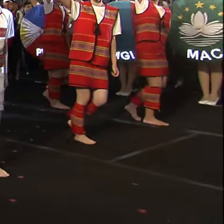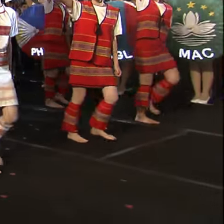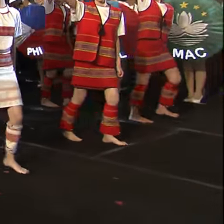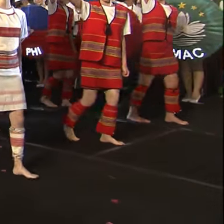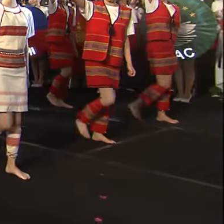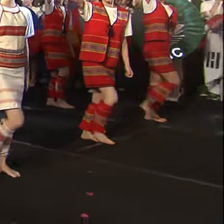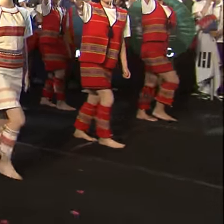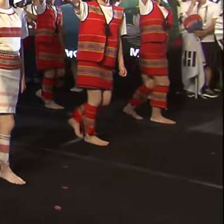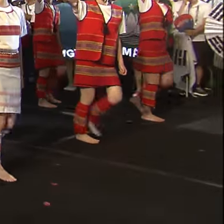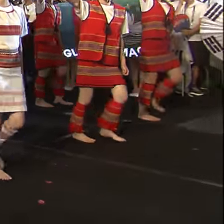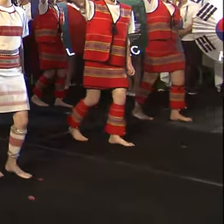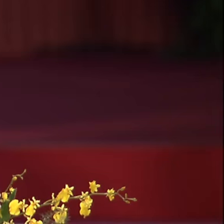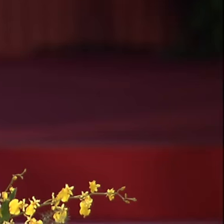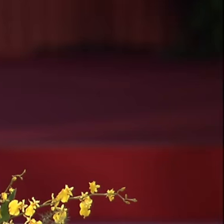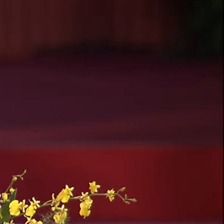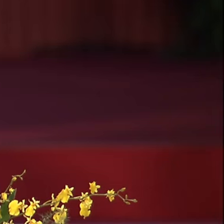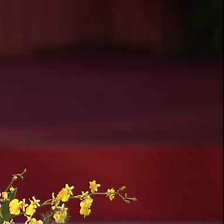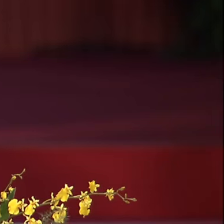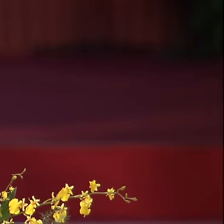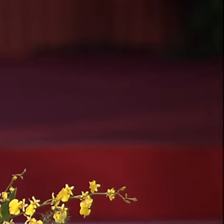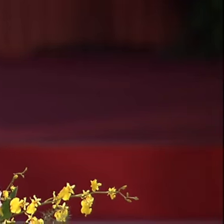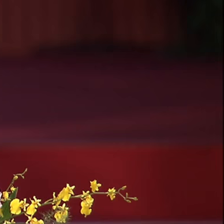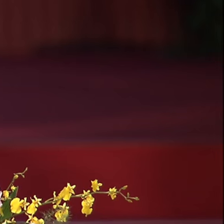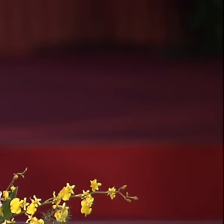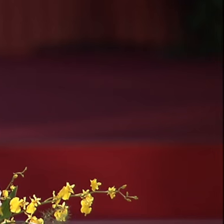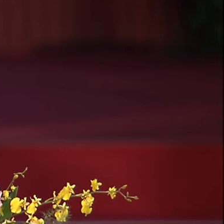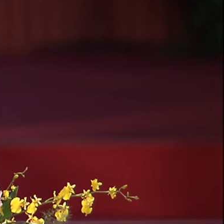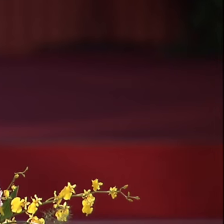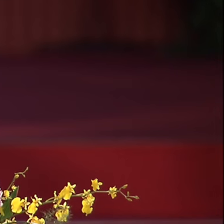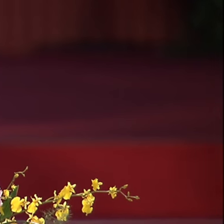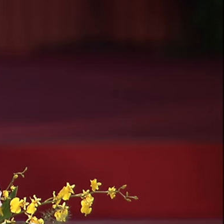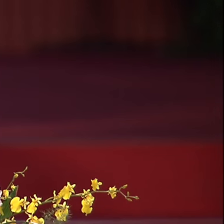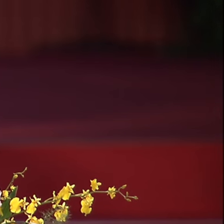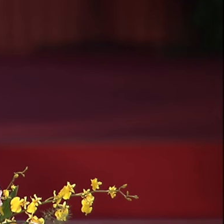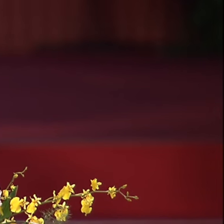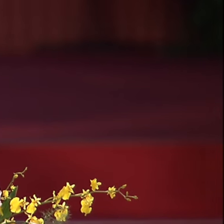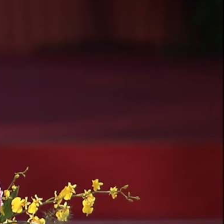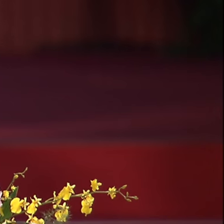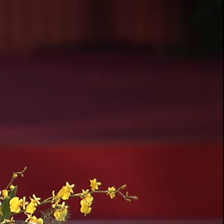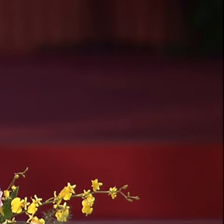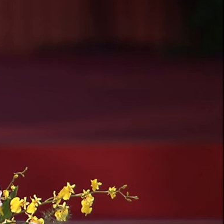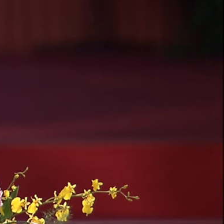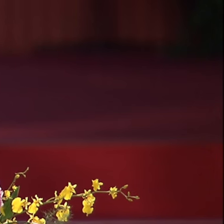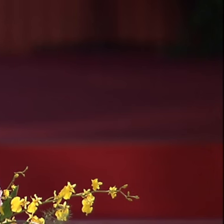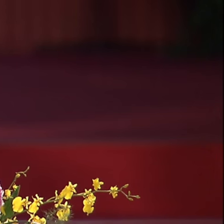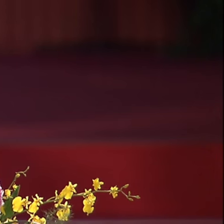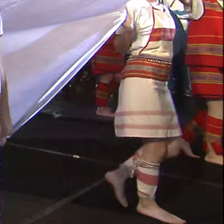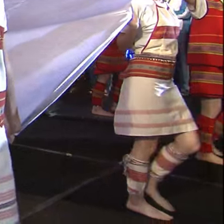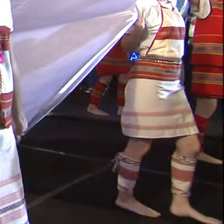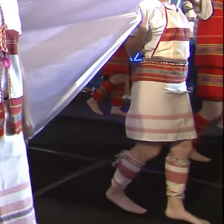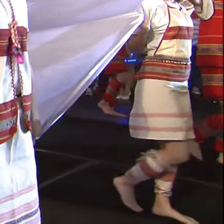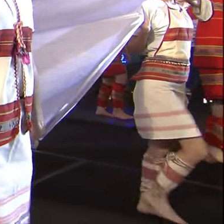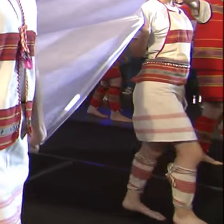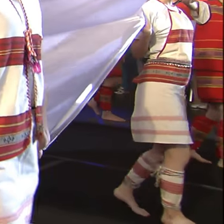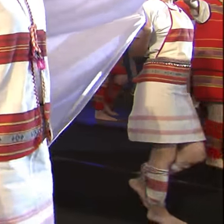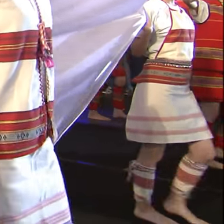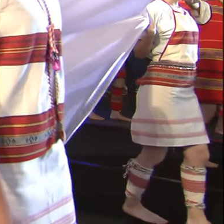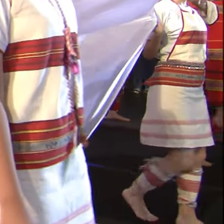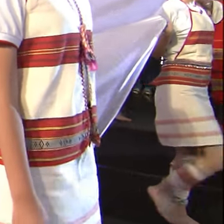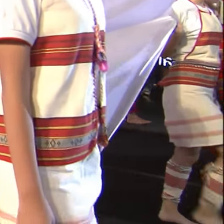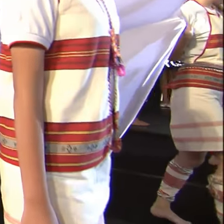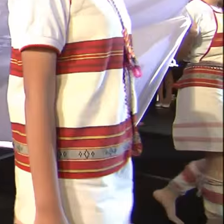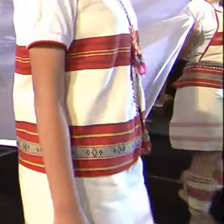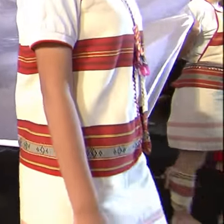步旗进场的一样是由新兴高中观光科美姿美仪的亲善大使步